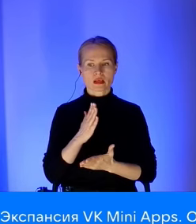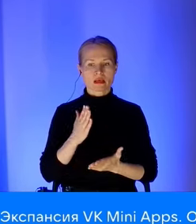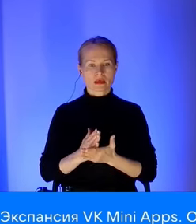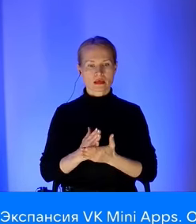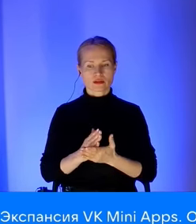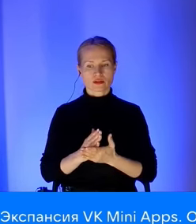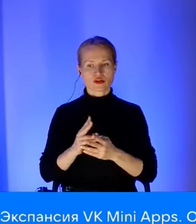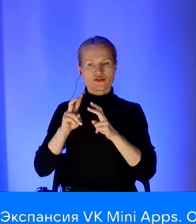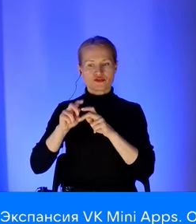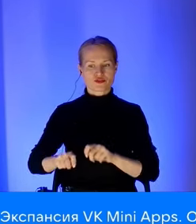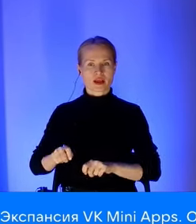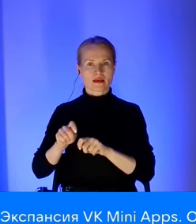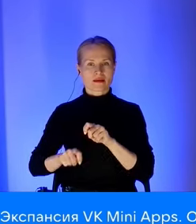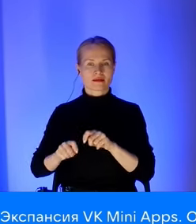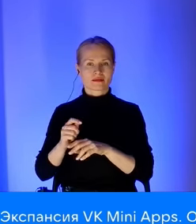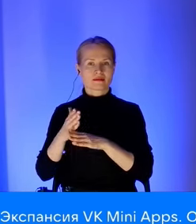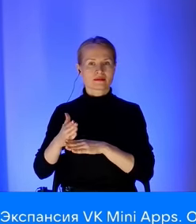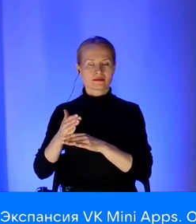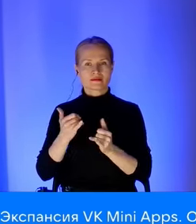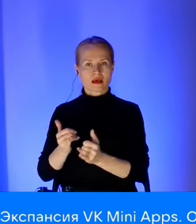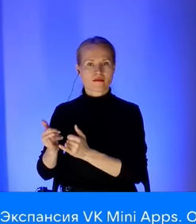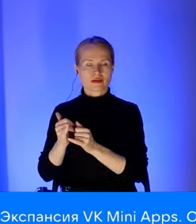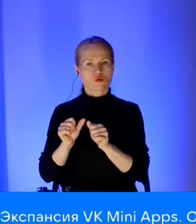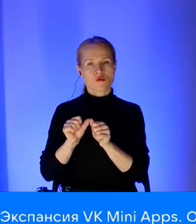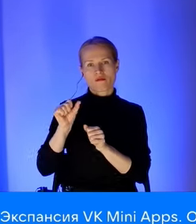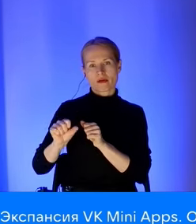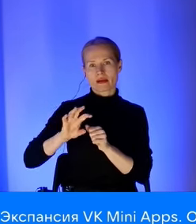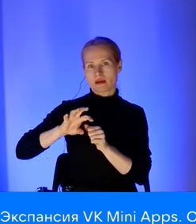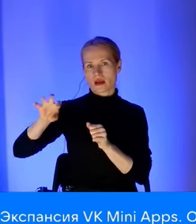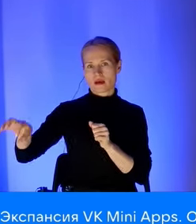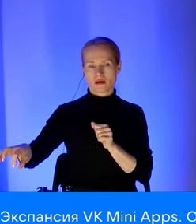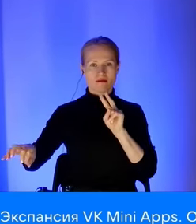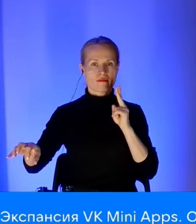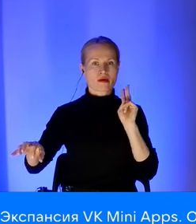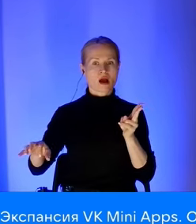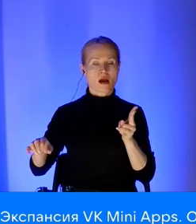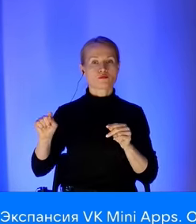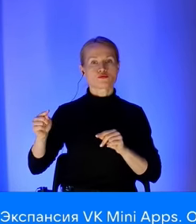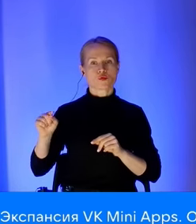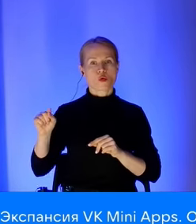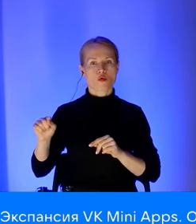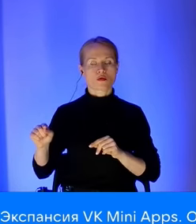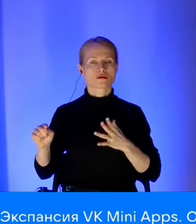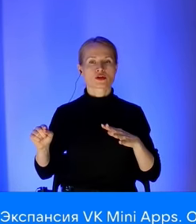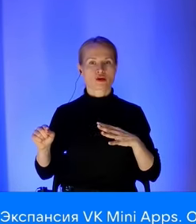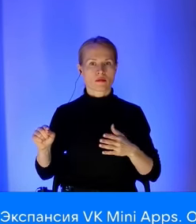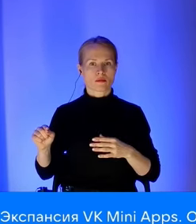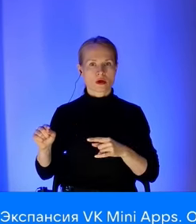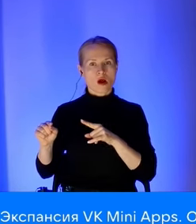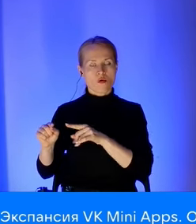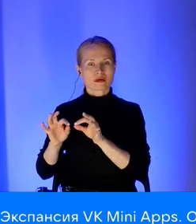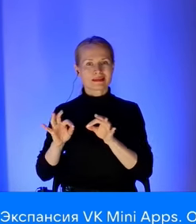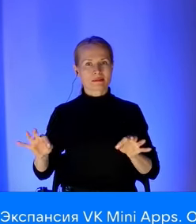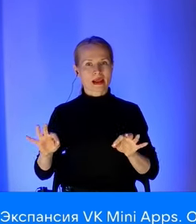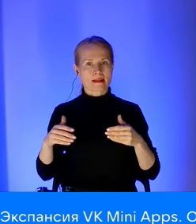Есть Checker Service, он у нас расположен за пределами ВКонтакте, поскольку он призван